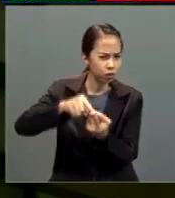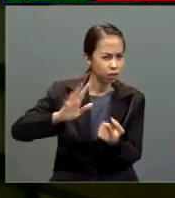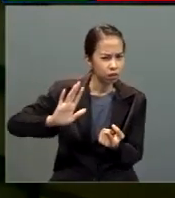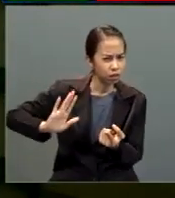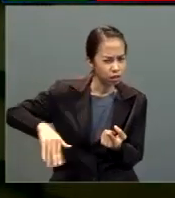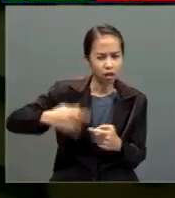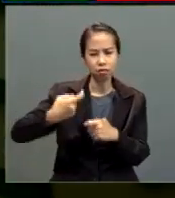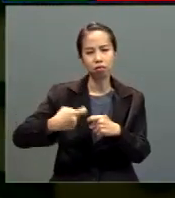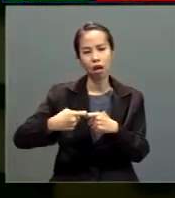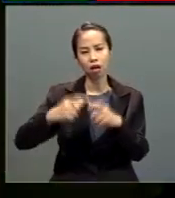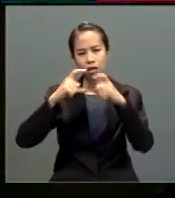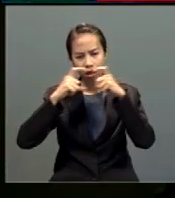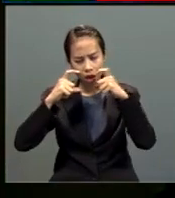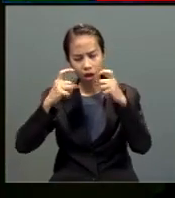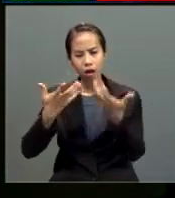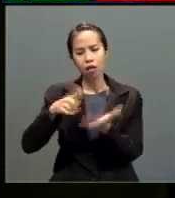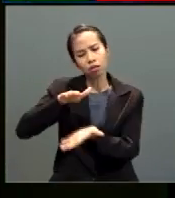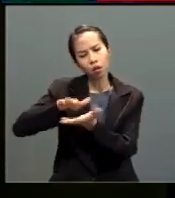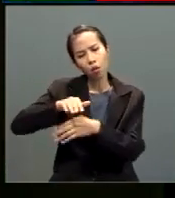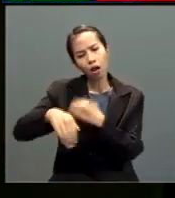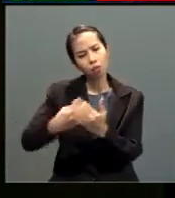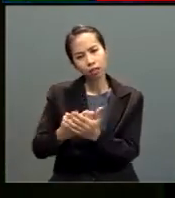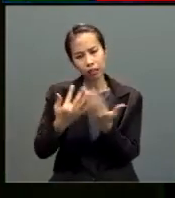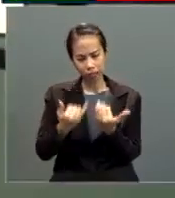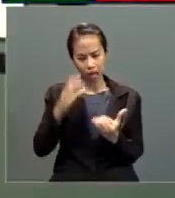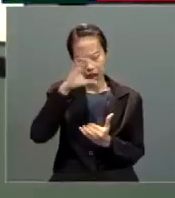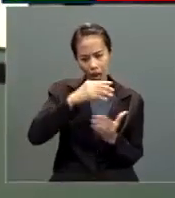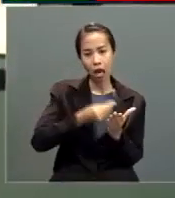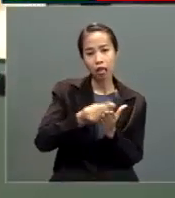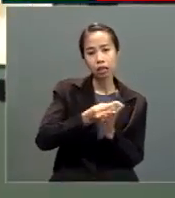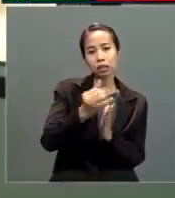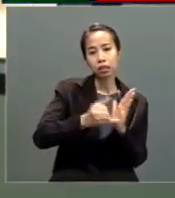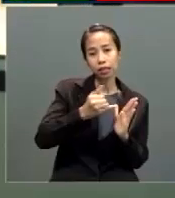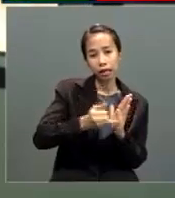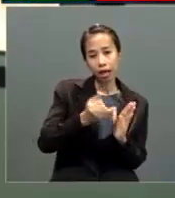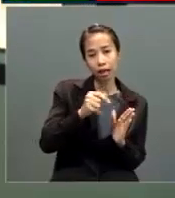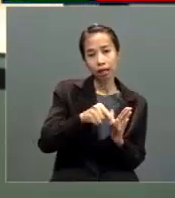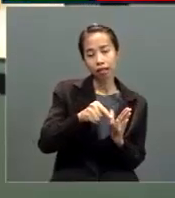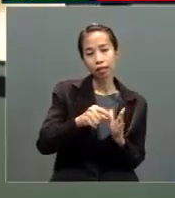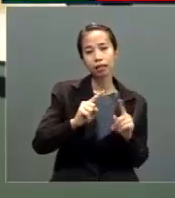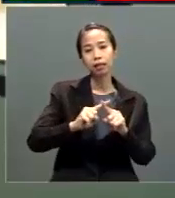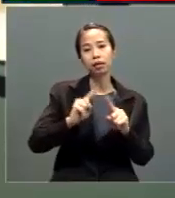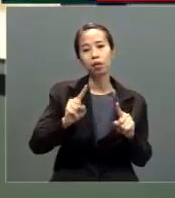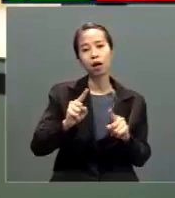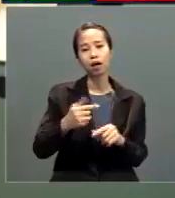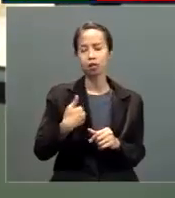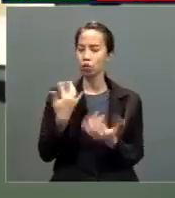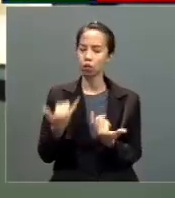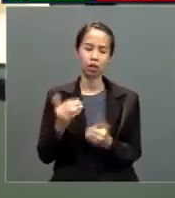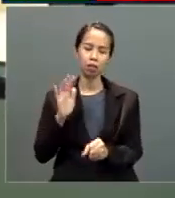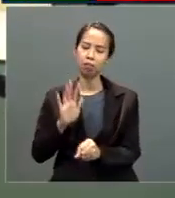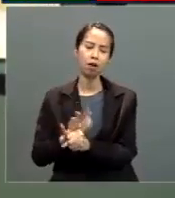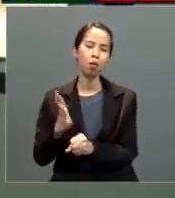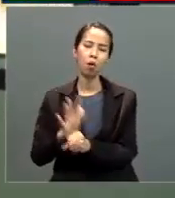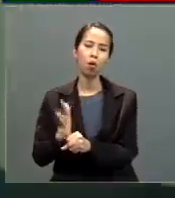างมือได้ยากกว่าคนทั่วไปอยู่แล้วครับแม้ปัจจุบันจะหาซื้อได้ง่ายกว่าระยะแรกที่มีการระบาดก็ตามแต่ก็ถือว่าไม่เพียงพอต่อความต้อง